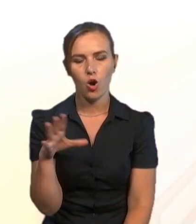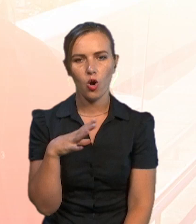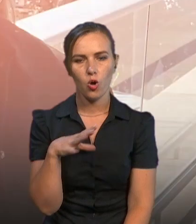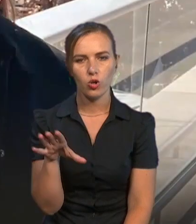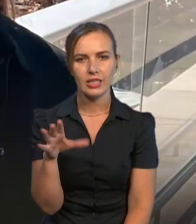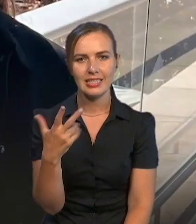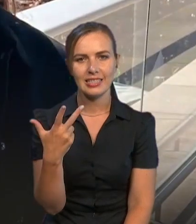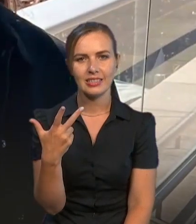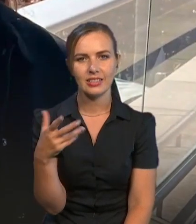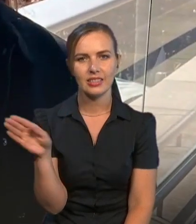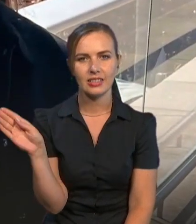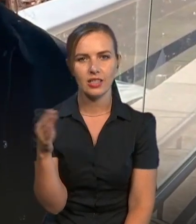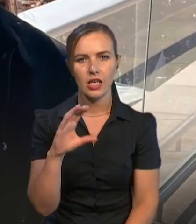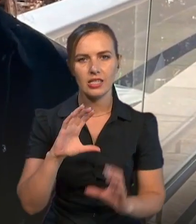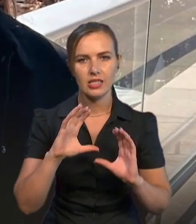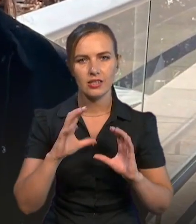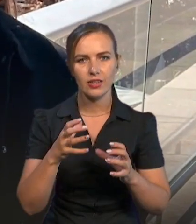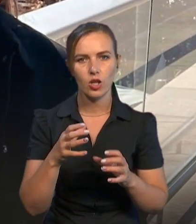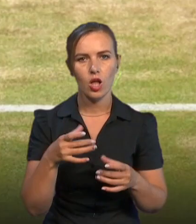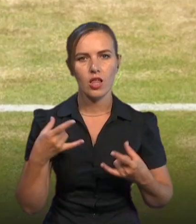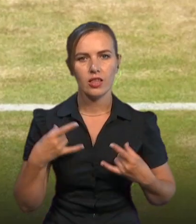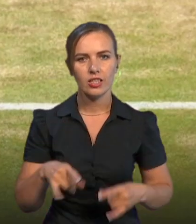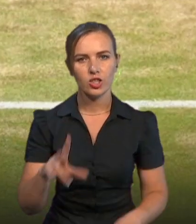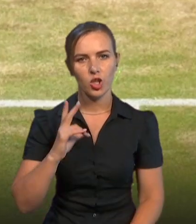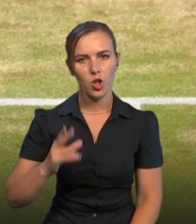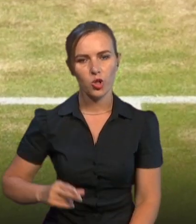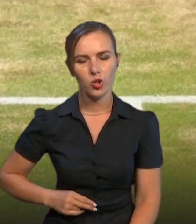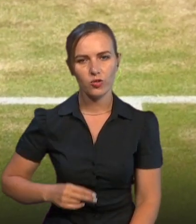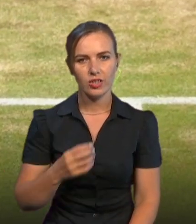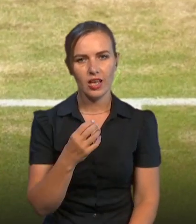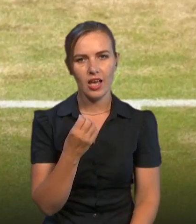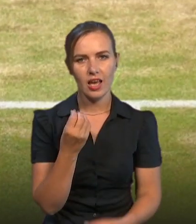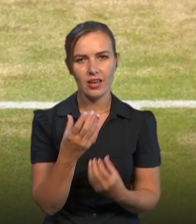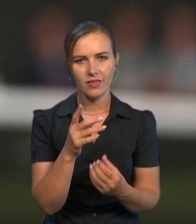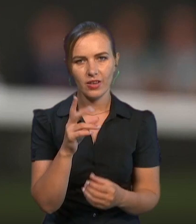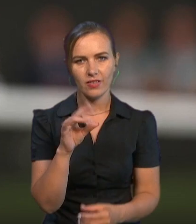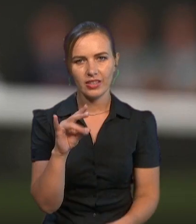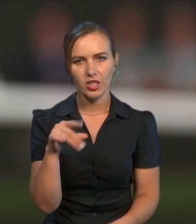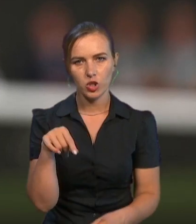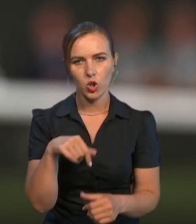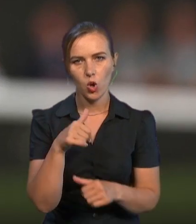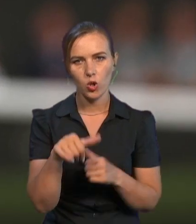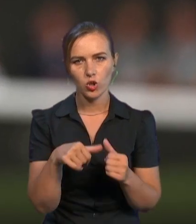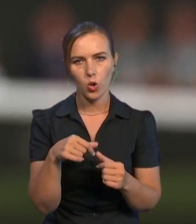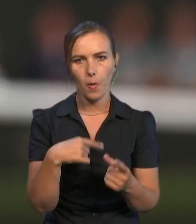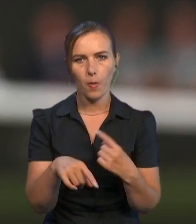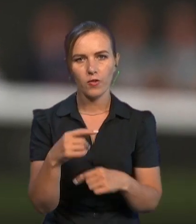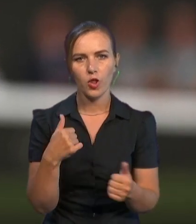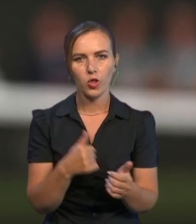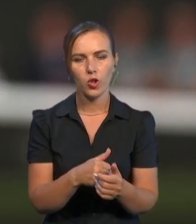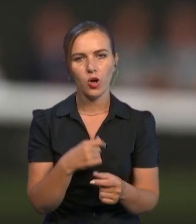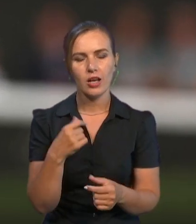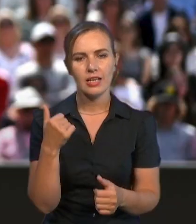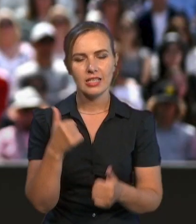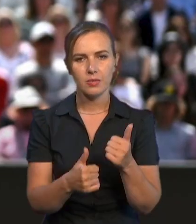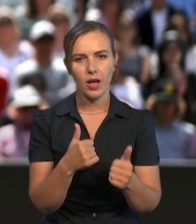ракетка світу 9 місяців тому народила донечку. У квітні цього року повернулася до змагань і змогла пробитися аж до